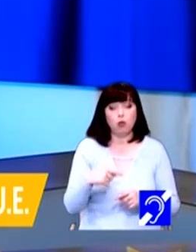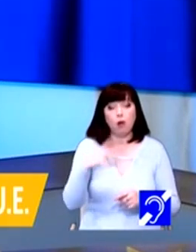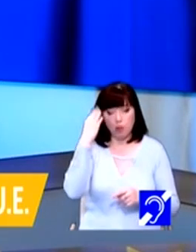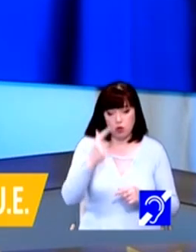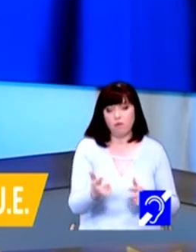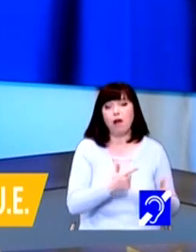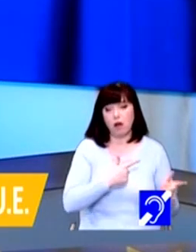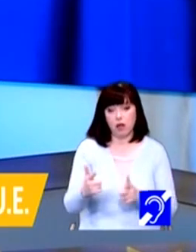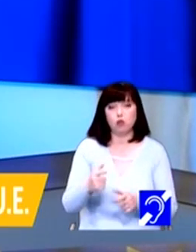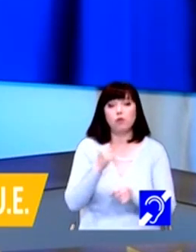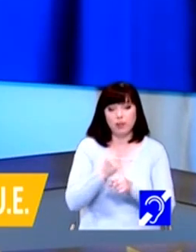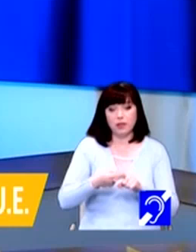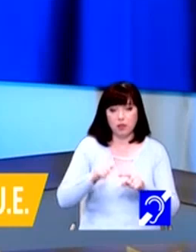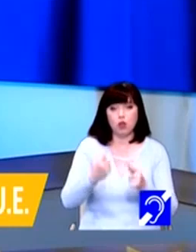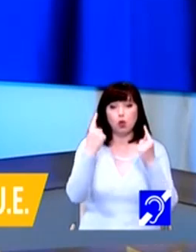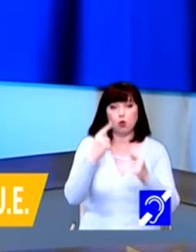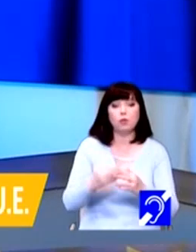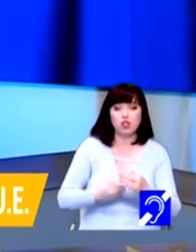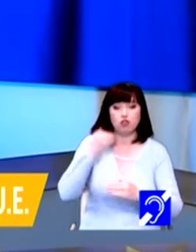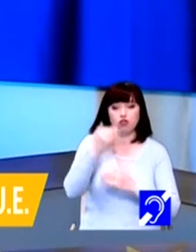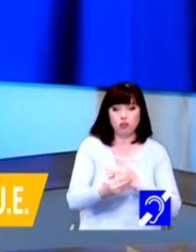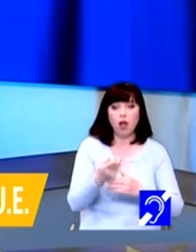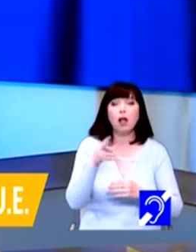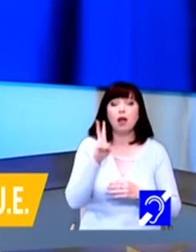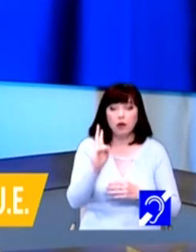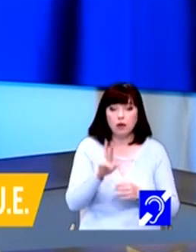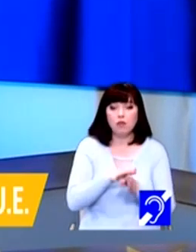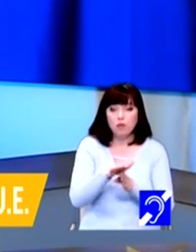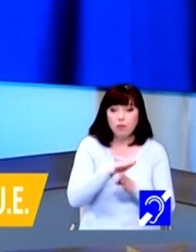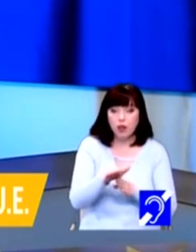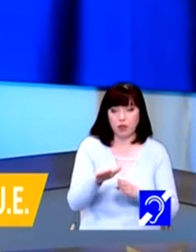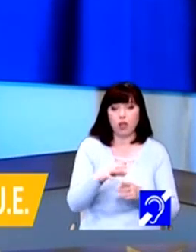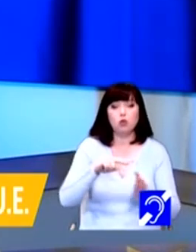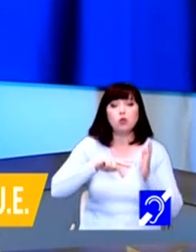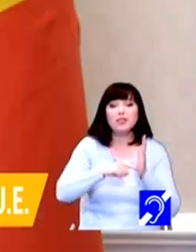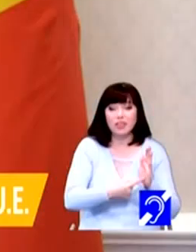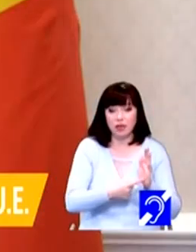pregătită să facă acest pas mare spre realizarea obiectivului de integrare europeană.